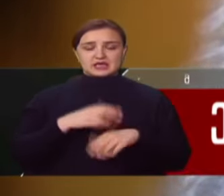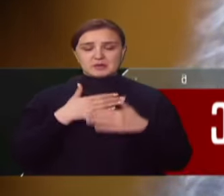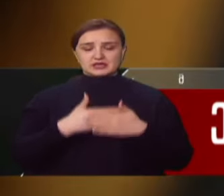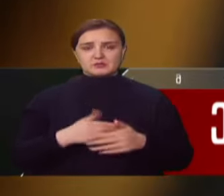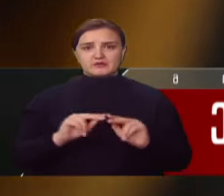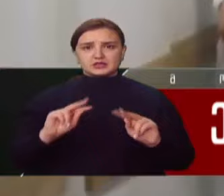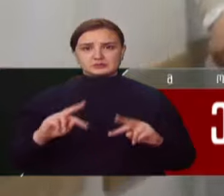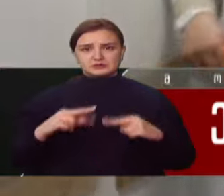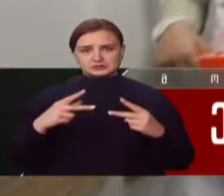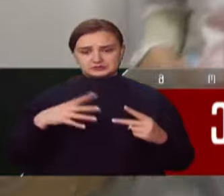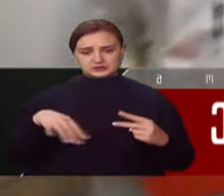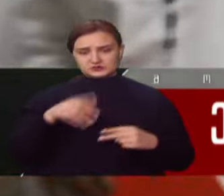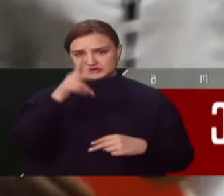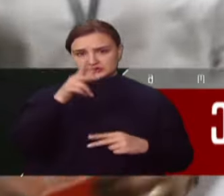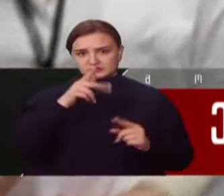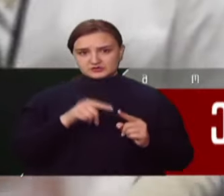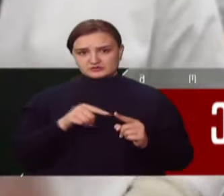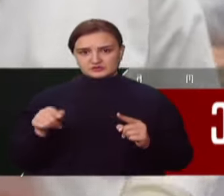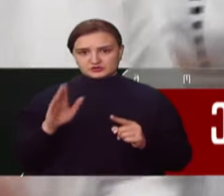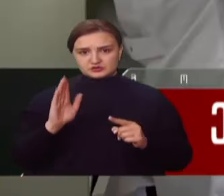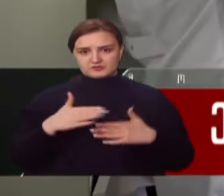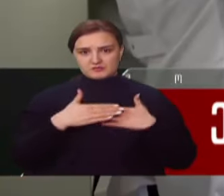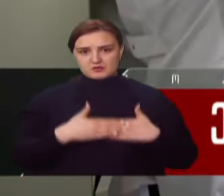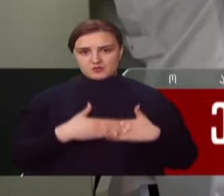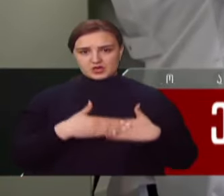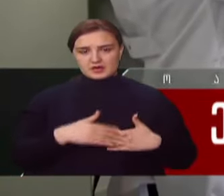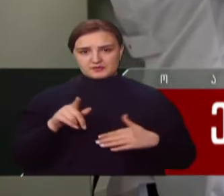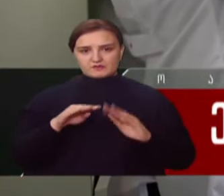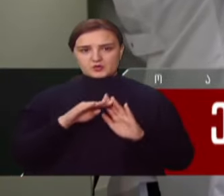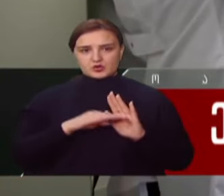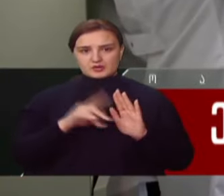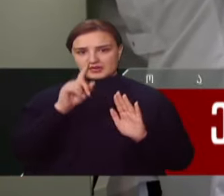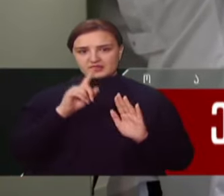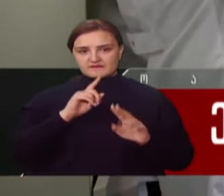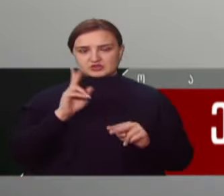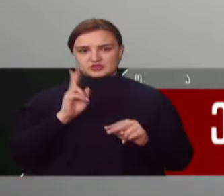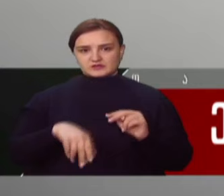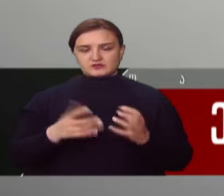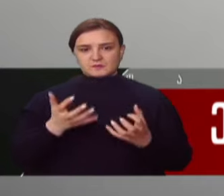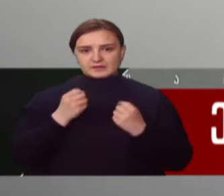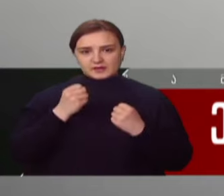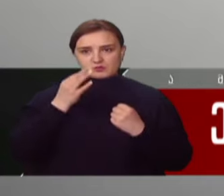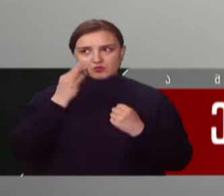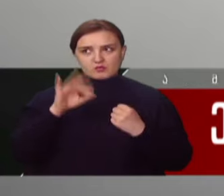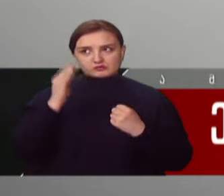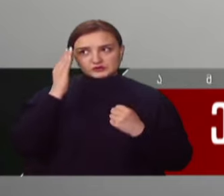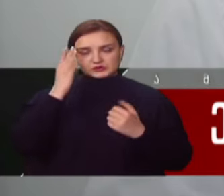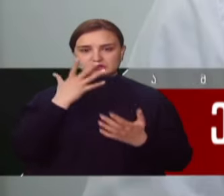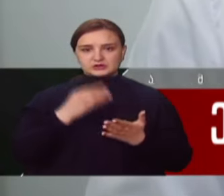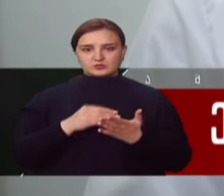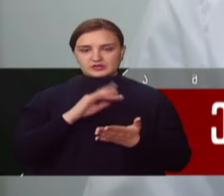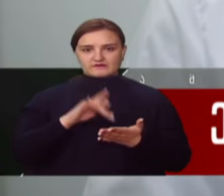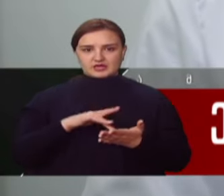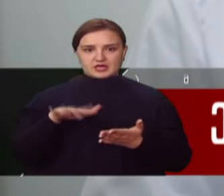გადამზადების კურს საქართველოში 3 თვის განმავლობაში გაივლის. მამოგრაფერი კი პროგრამას 1 თვეში დაასრულებს და მიღებულ ცოდნას საკუთარ ქვეყანაში